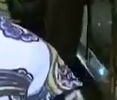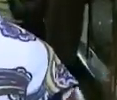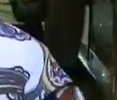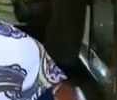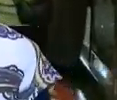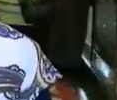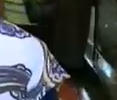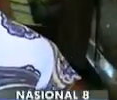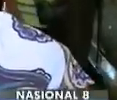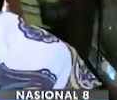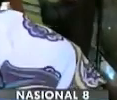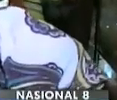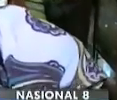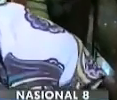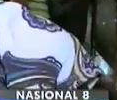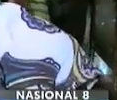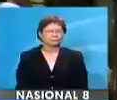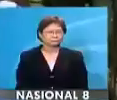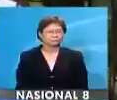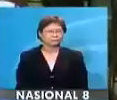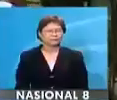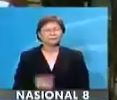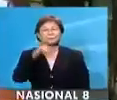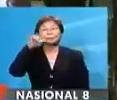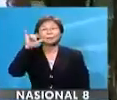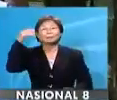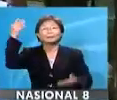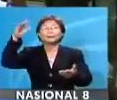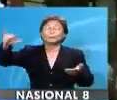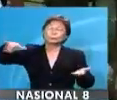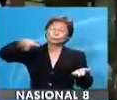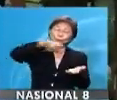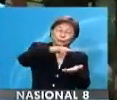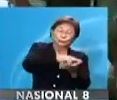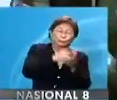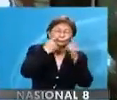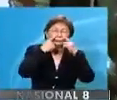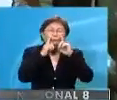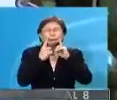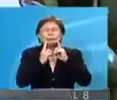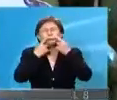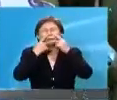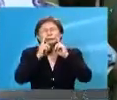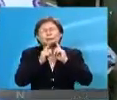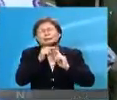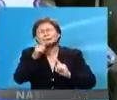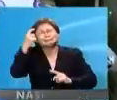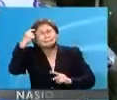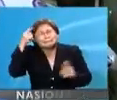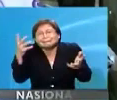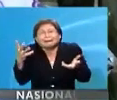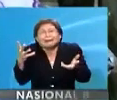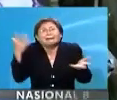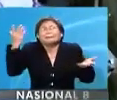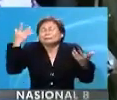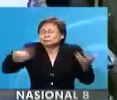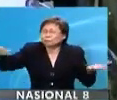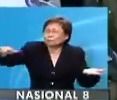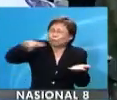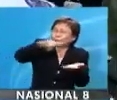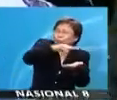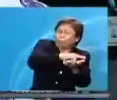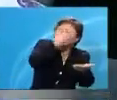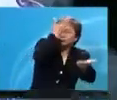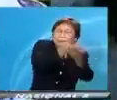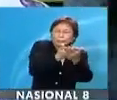Memang semalam sampai memang air mata lah keluar sebab memang tak sangka sangat. Tak terlintas pun rasa sampai dapat jejak kat